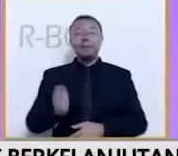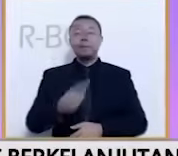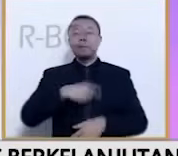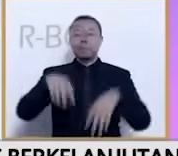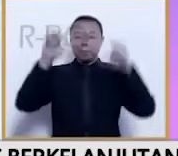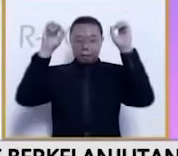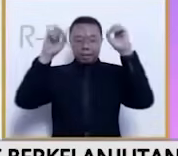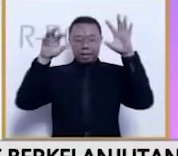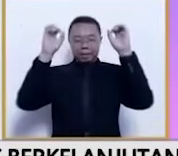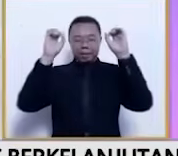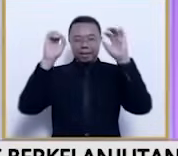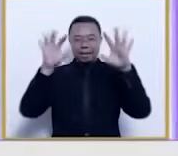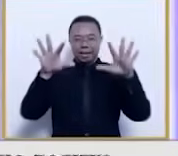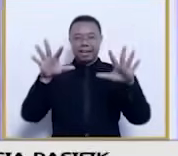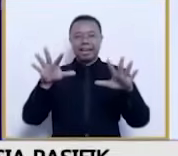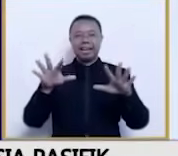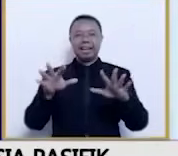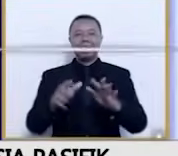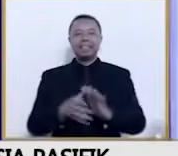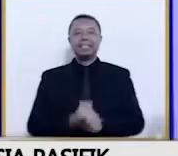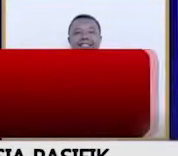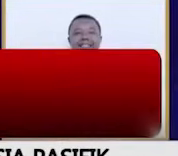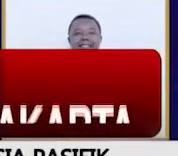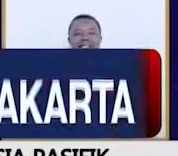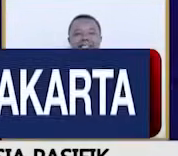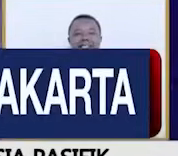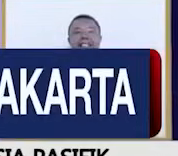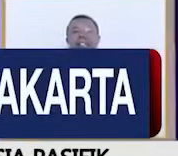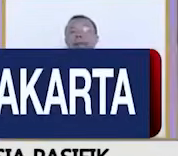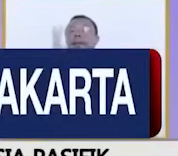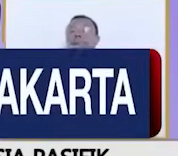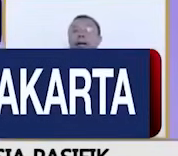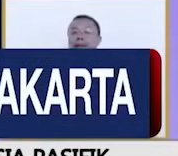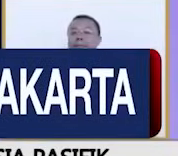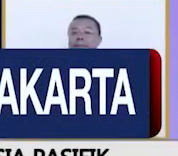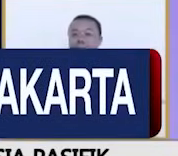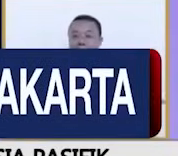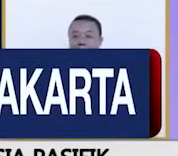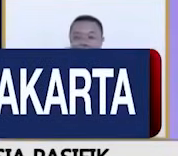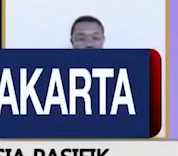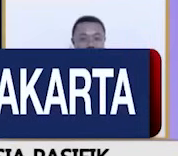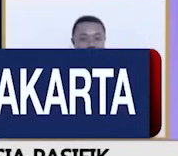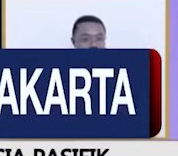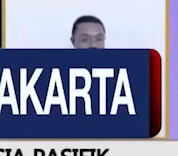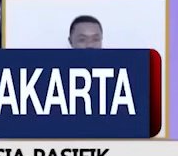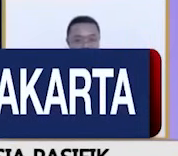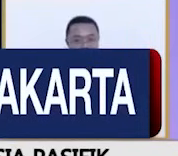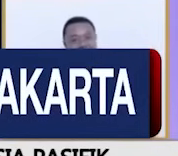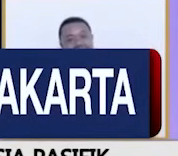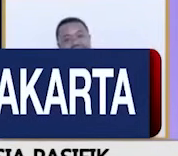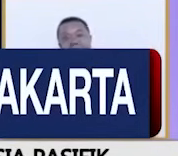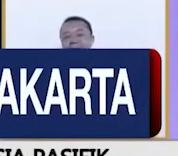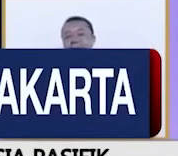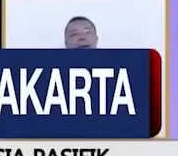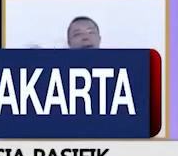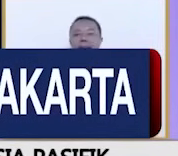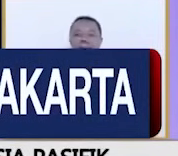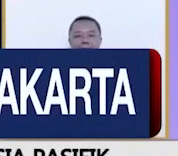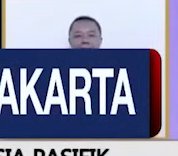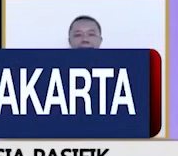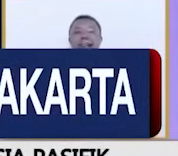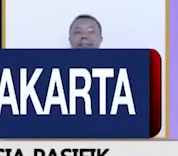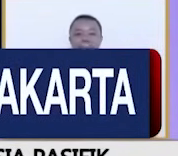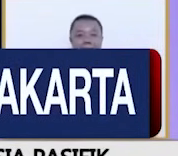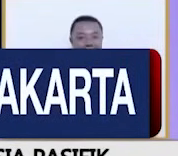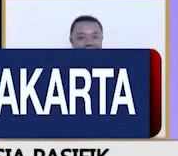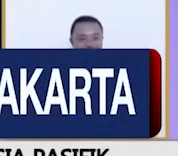Assalamualaikum warahmatullahi wabarakatuh. Selamat malam hadirin yang ada di rumah ataupun dimanapun berada. Apa